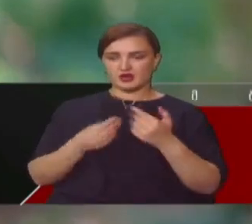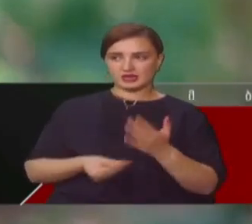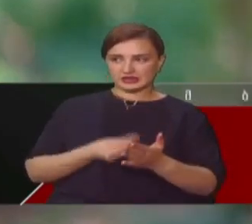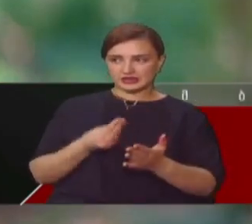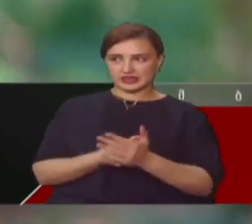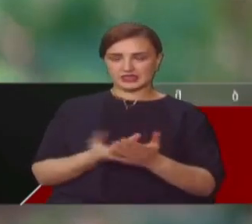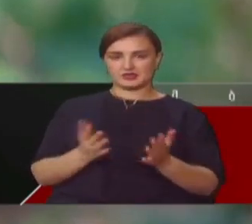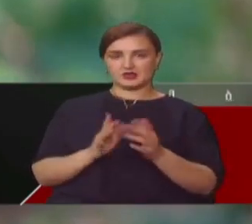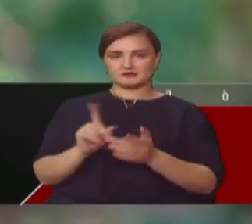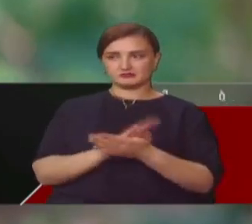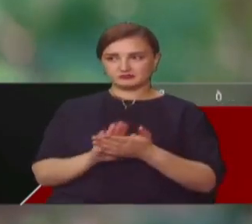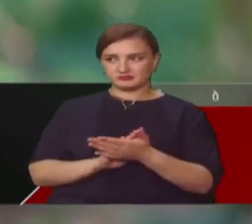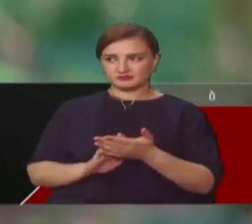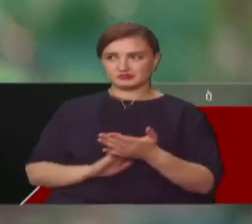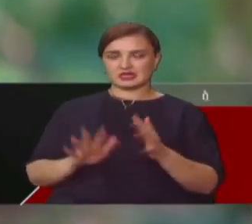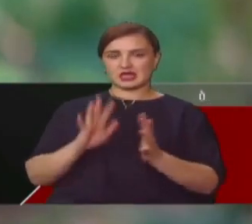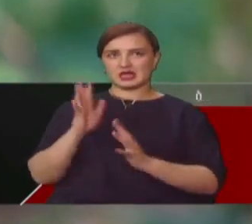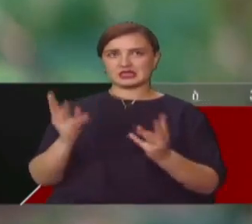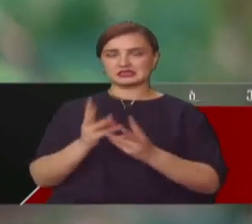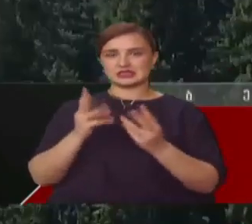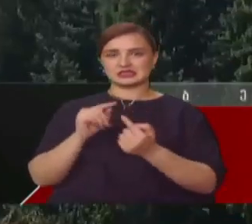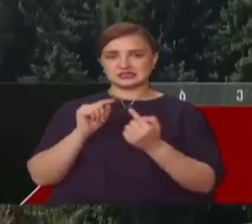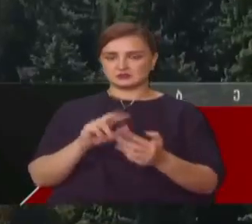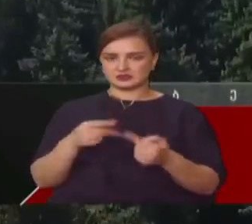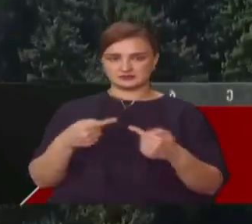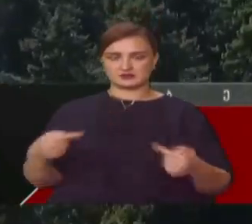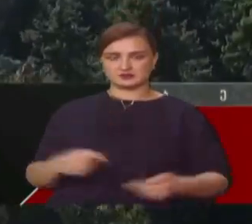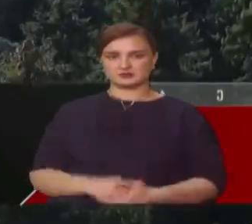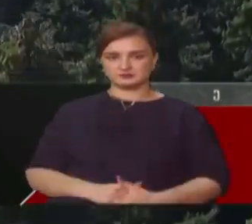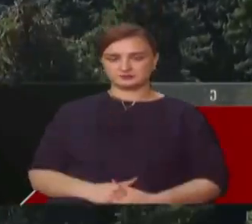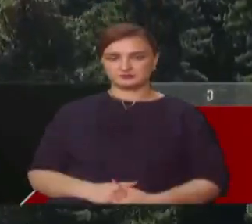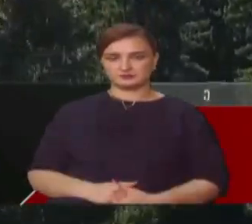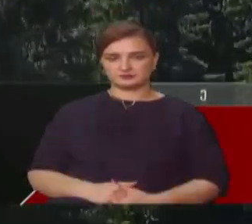ღონისძიებები, სანიტარული ჭრები, ხანძარსაწინააღმდეგო ღონისძიებები და სხვა.